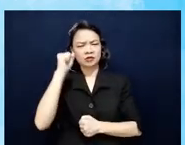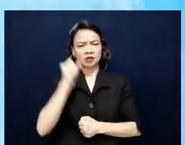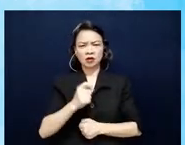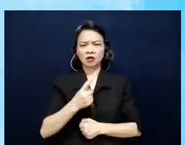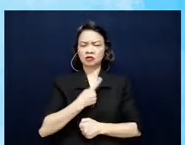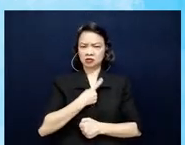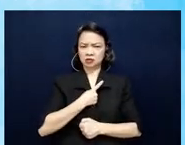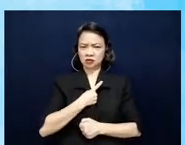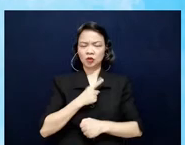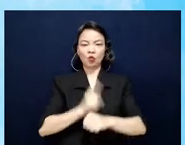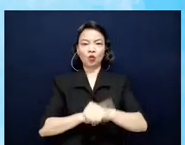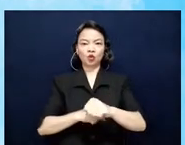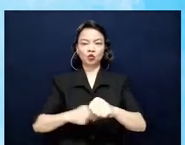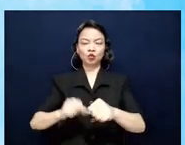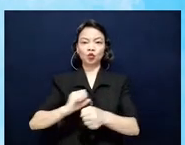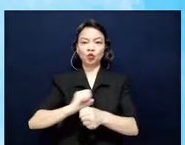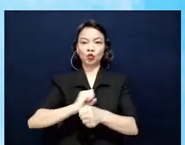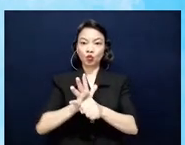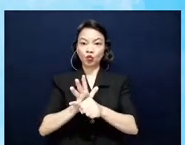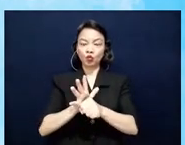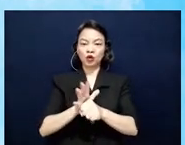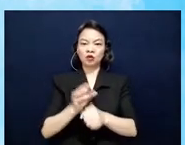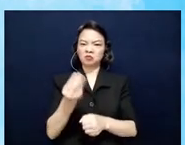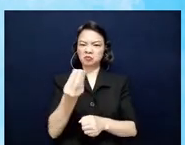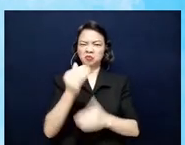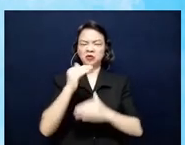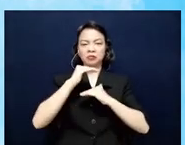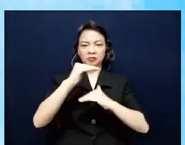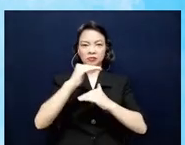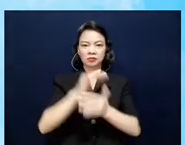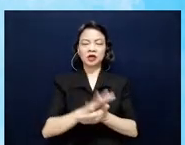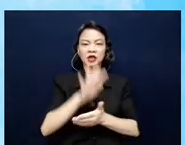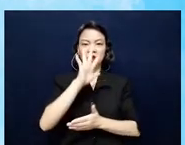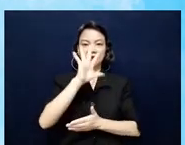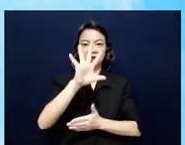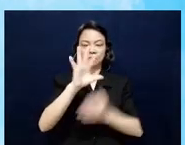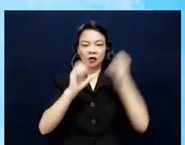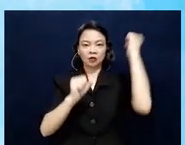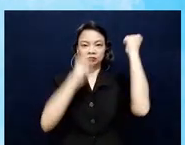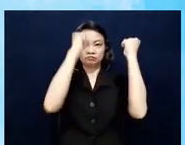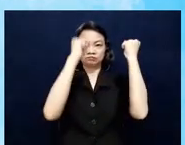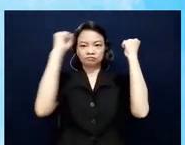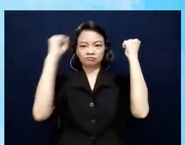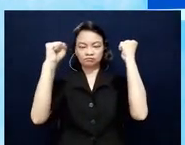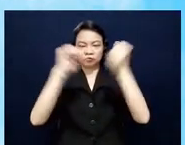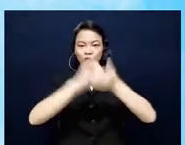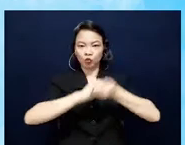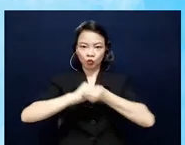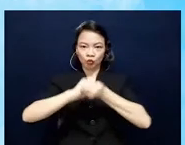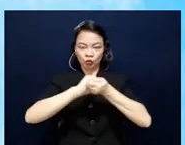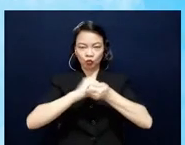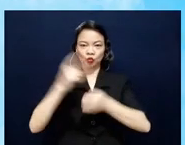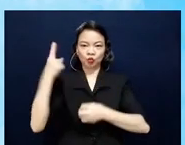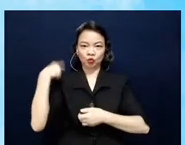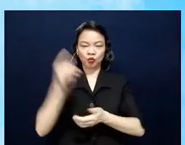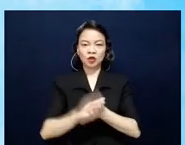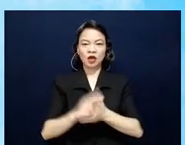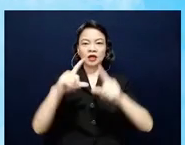dengan dana yang sangat terbatas. Sinergi antara lima pilar, salah satunya adalah swasta, dalam hal ini AstraZeneca dibutuhkan